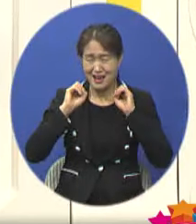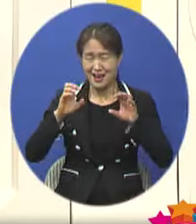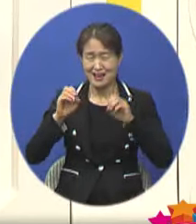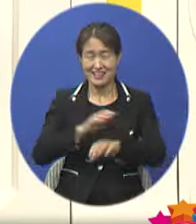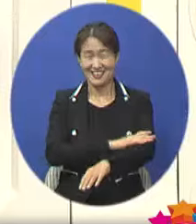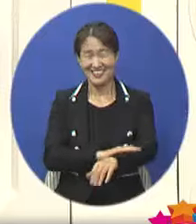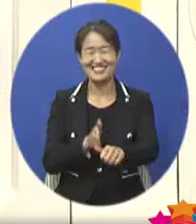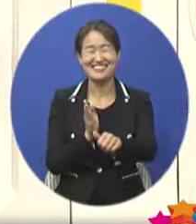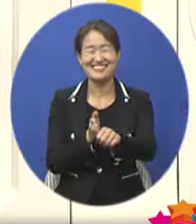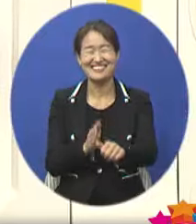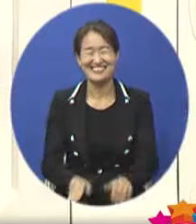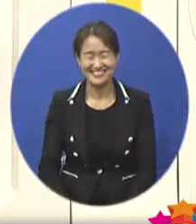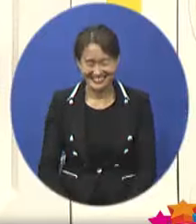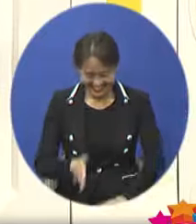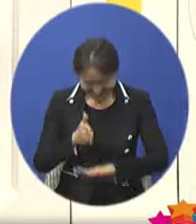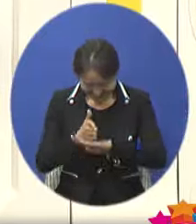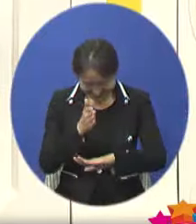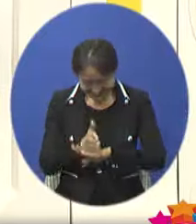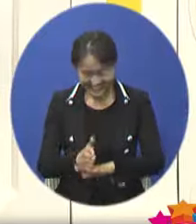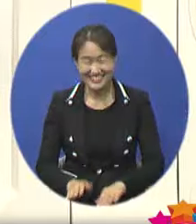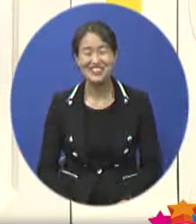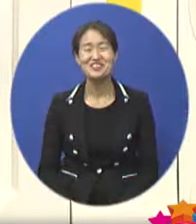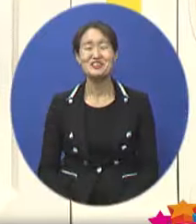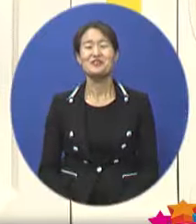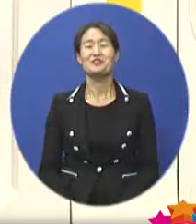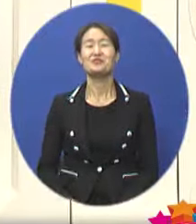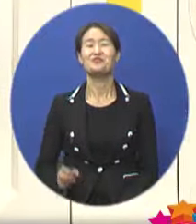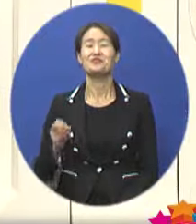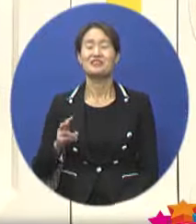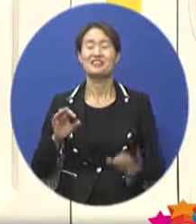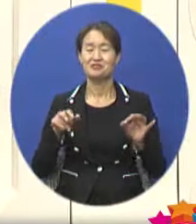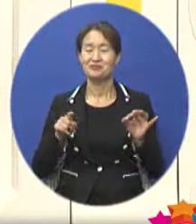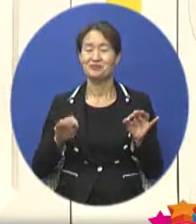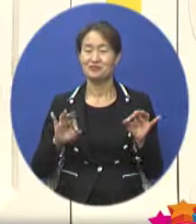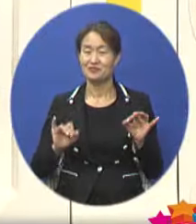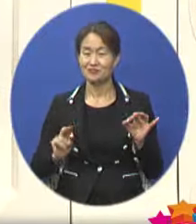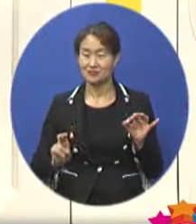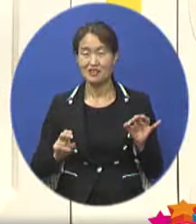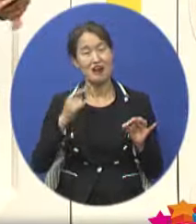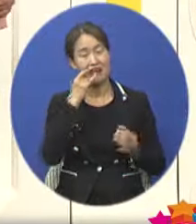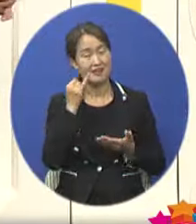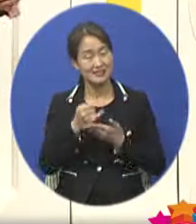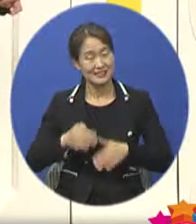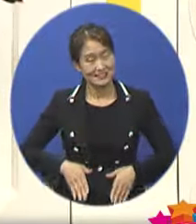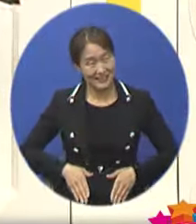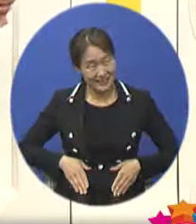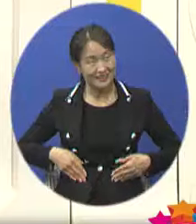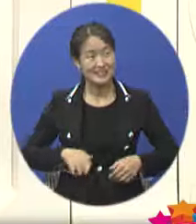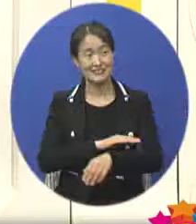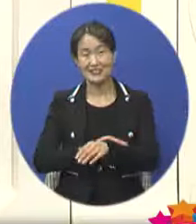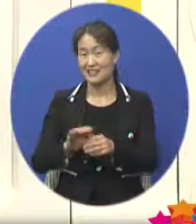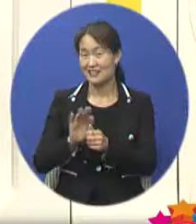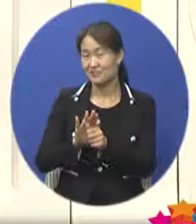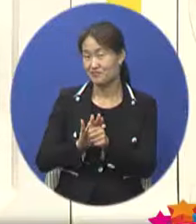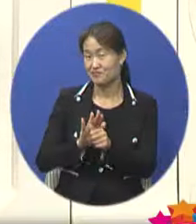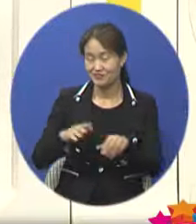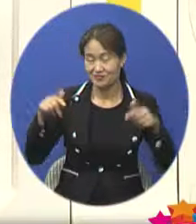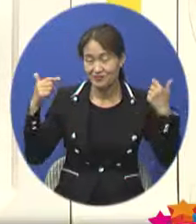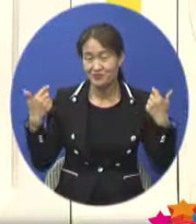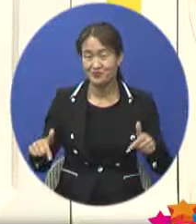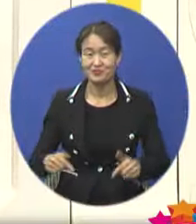알려주십시다. 아이고 감사합니다. 예, 그리고 네, 우리 김정님 어머님을 예. 이렇게 따뜻하게 맞아주신 항상